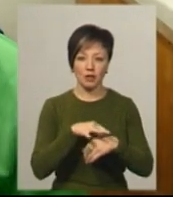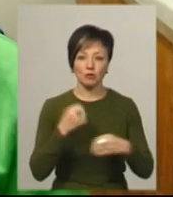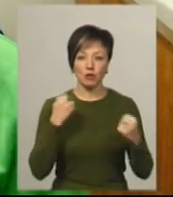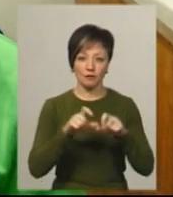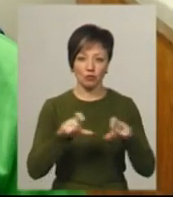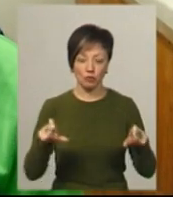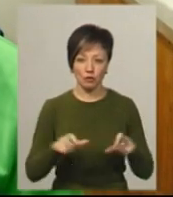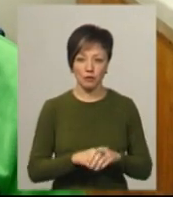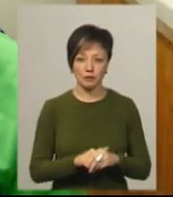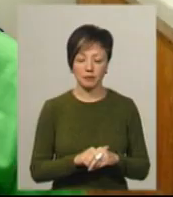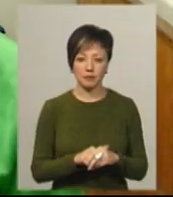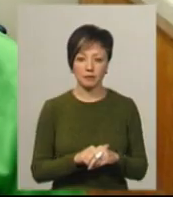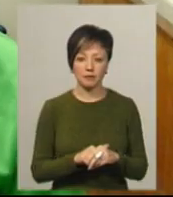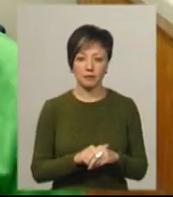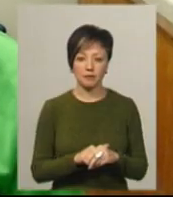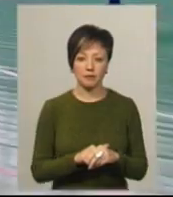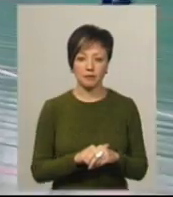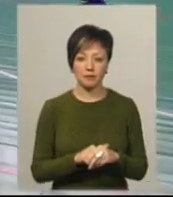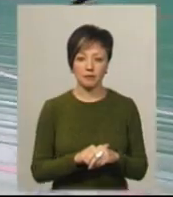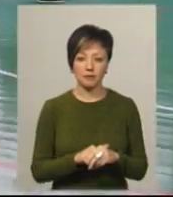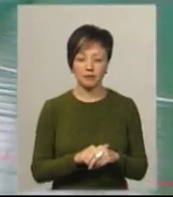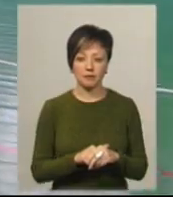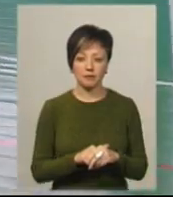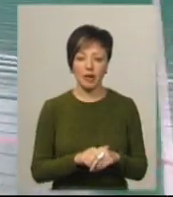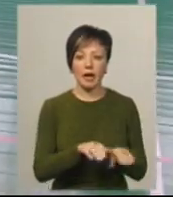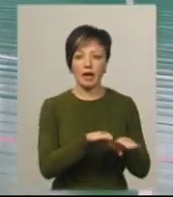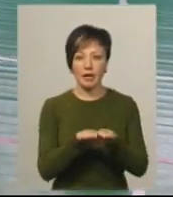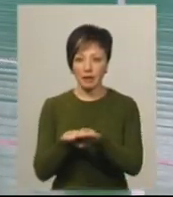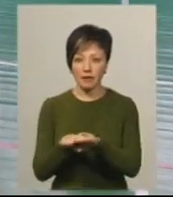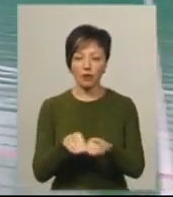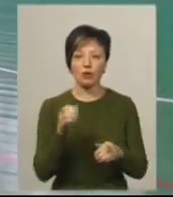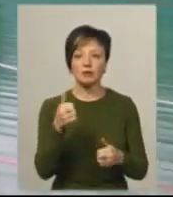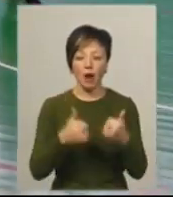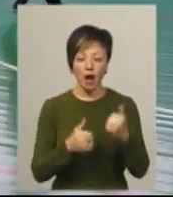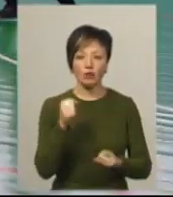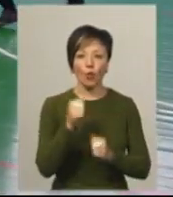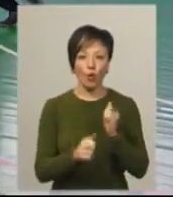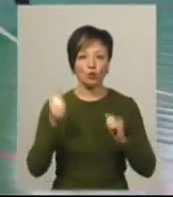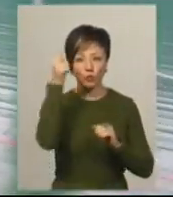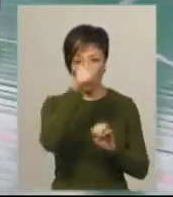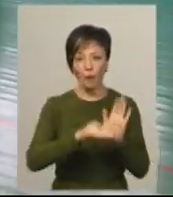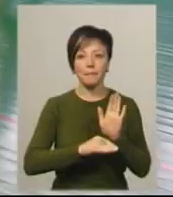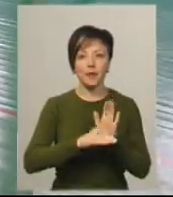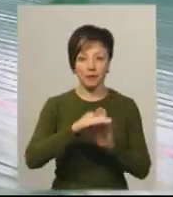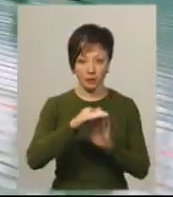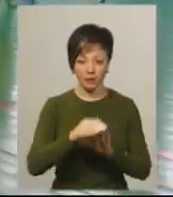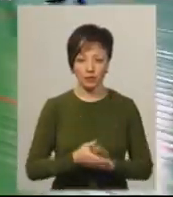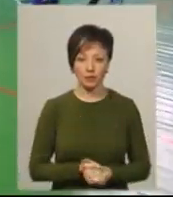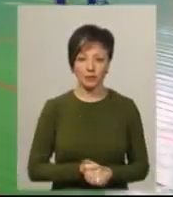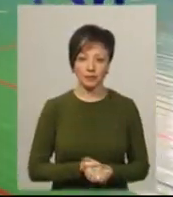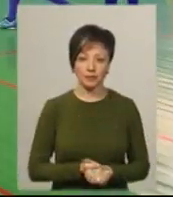ДЮСШ, перший ДЮСШ міста Хмельницького. А рівень таких змагань з кожним роком стає вищим, розповідає головний суддя змагань